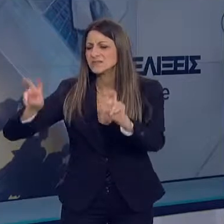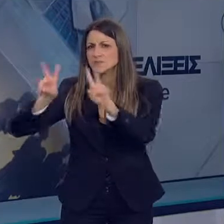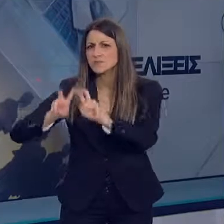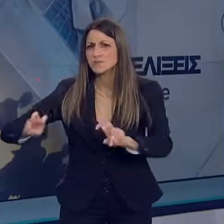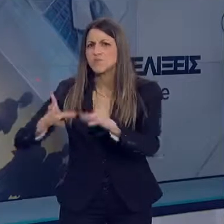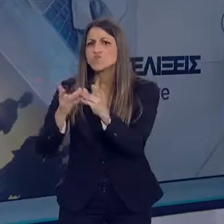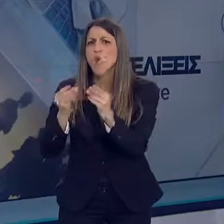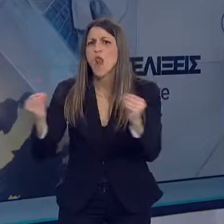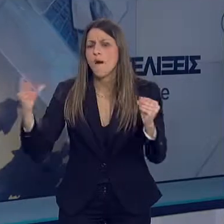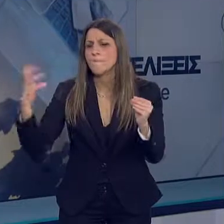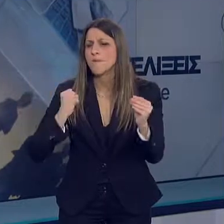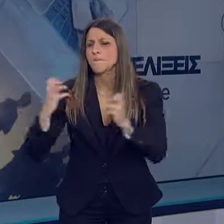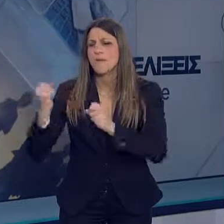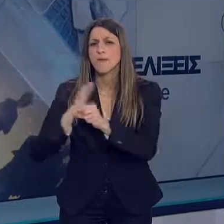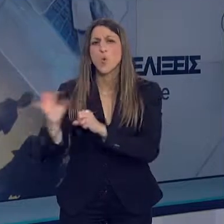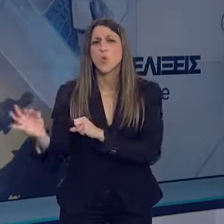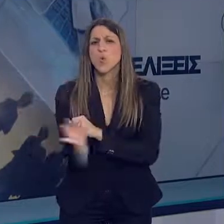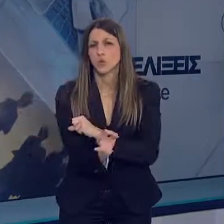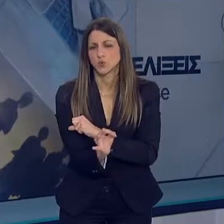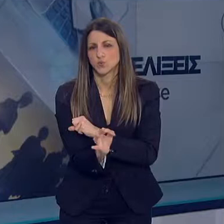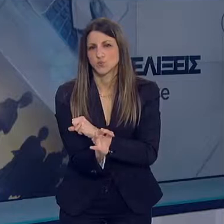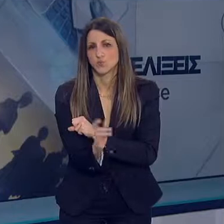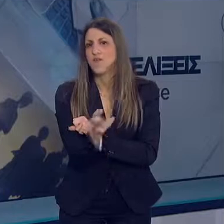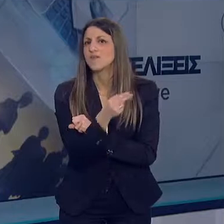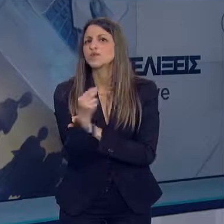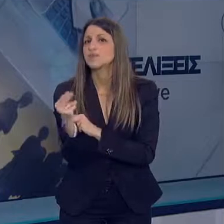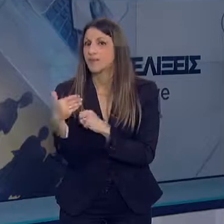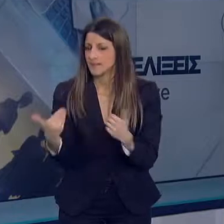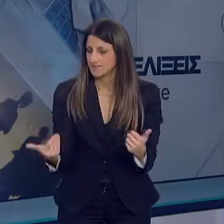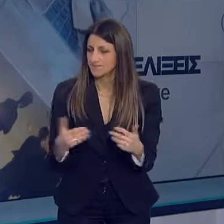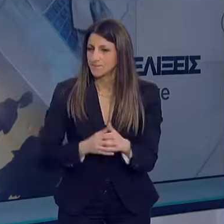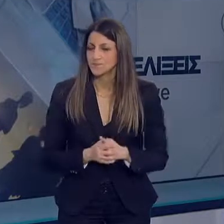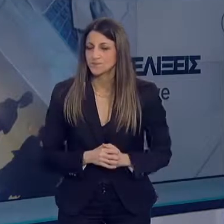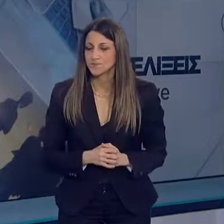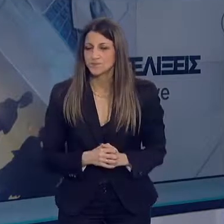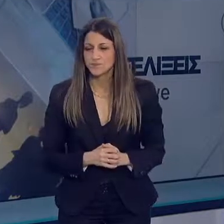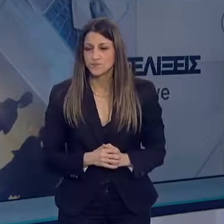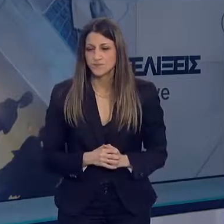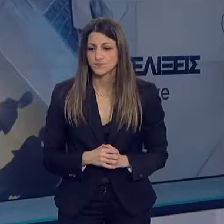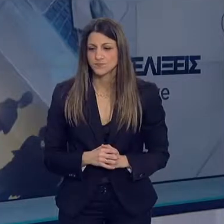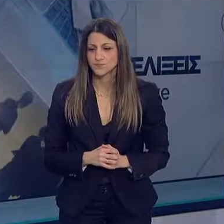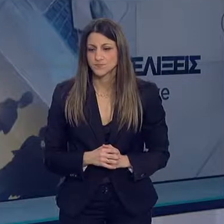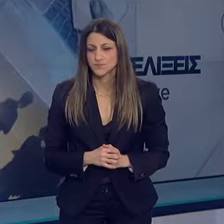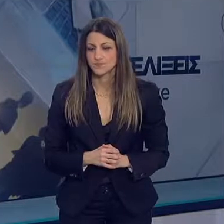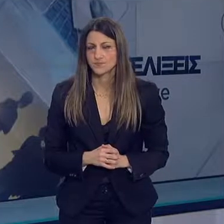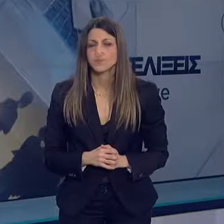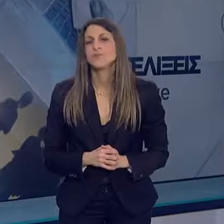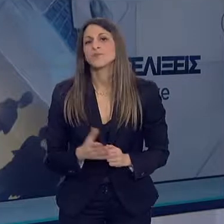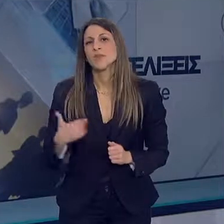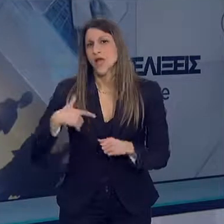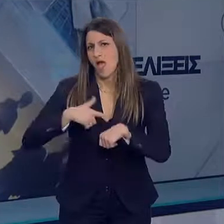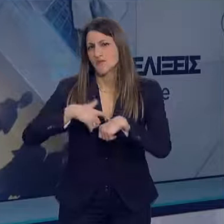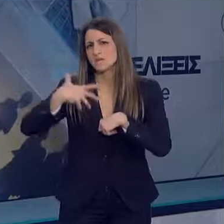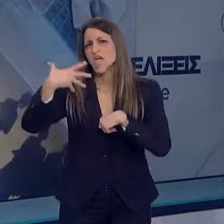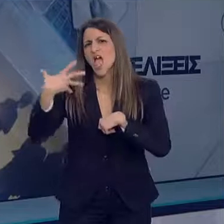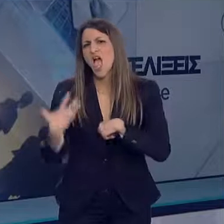ανίχνευσης κορονοϊού. Αυτό μας δίνει τη δυνατότητα, σε αυτό που αναφέρεται η δημοσιογράφος, να έχουμε στη φαρέτρα